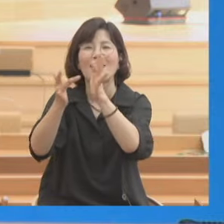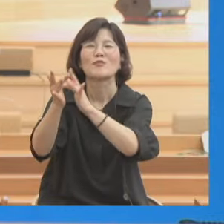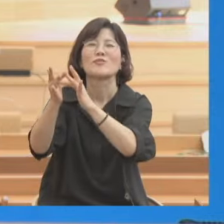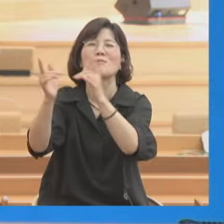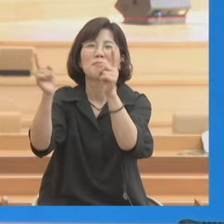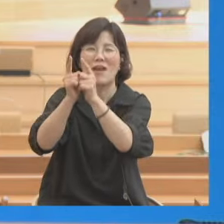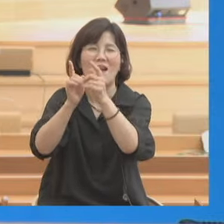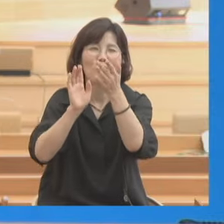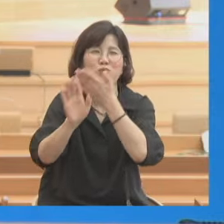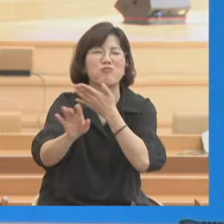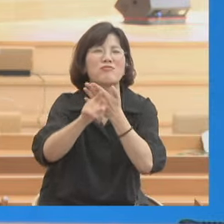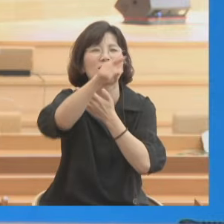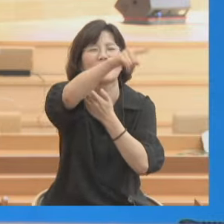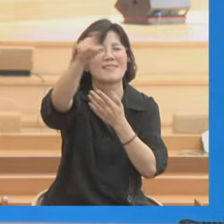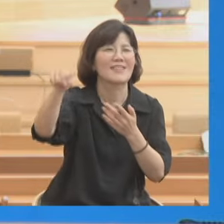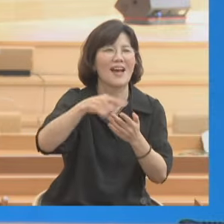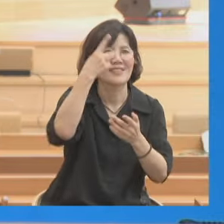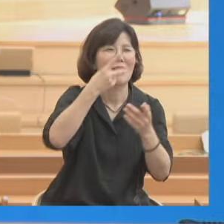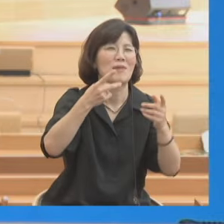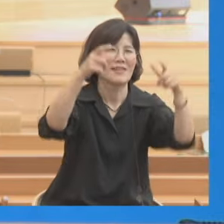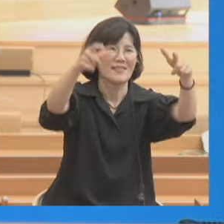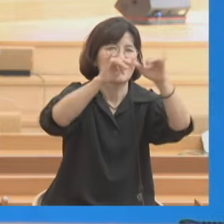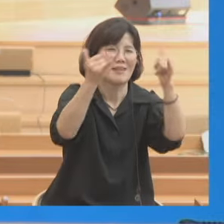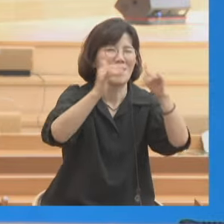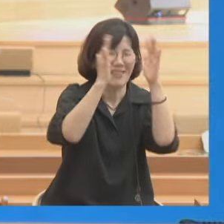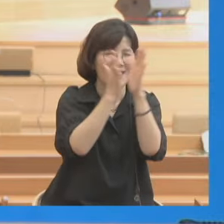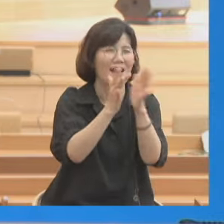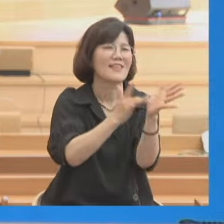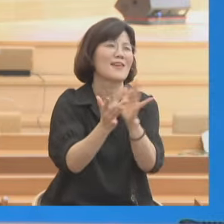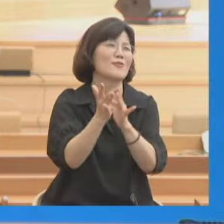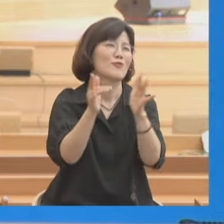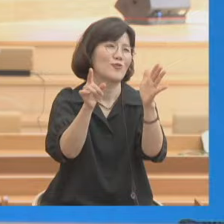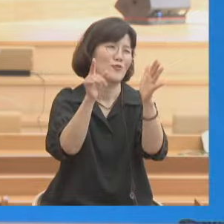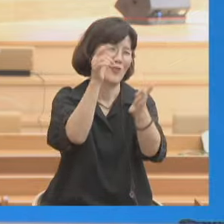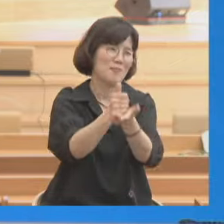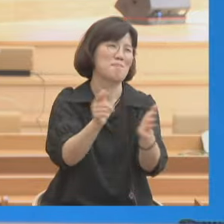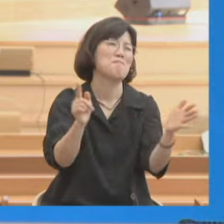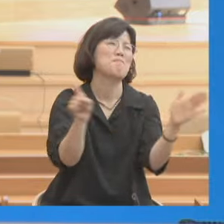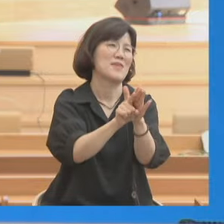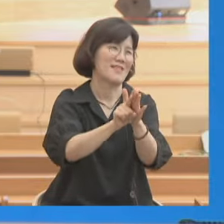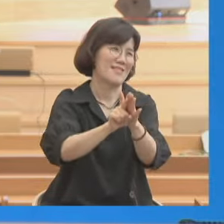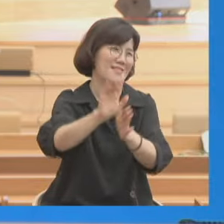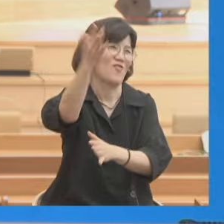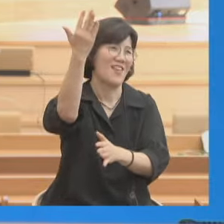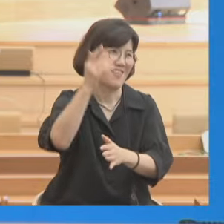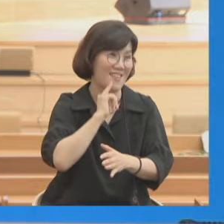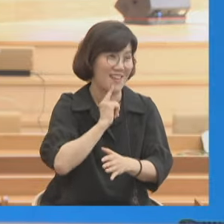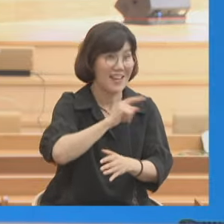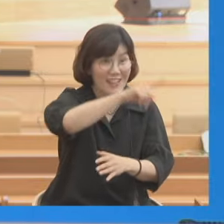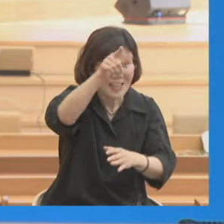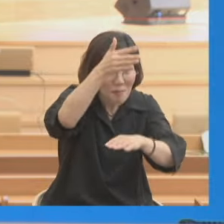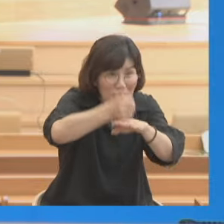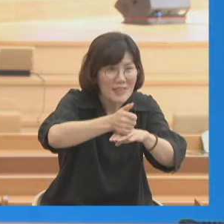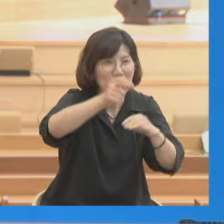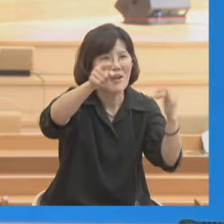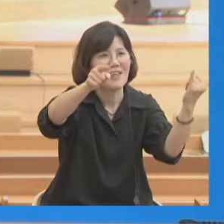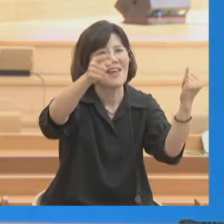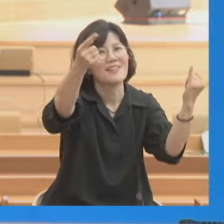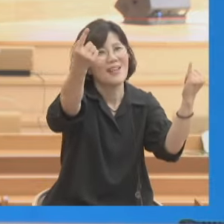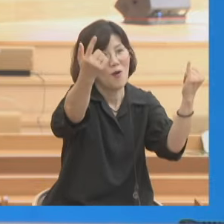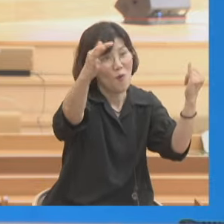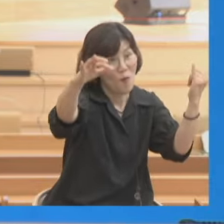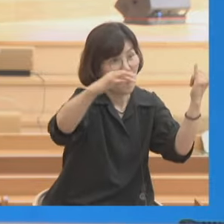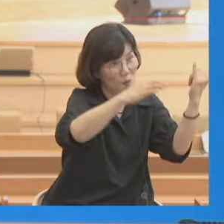됩니다. 그리고 나서 이 사마리아 성 사람들이 이 여인에게 와서 얘기해요. 처음에는 당신의 말을 듣고 호기심으로